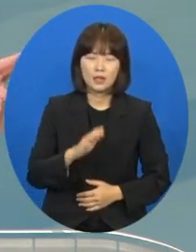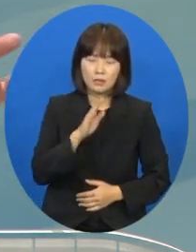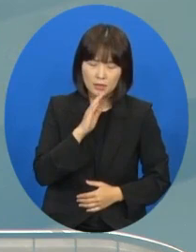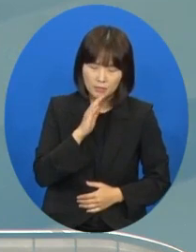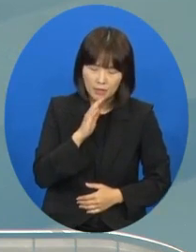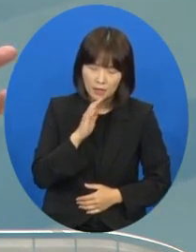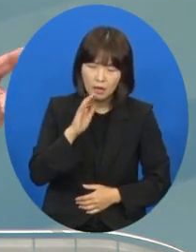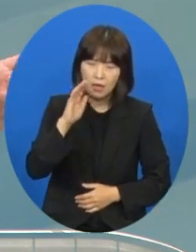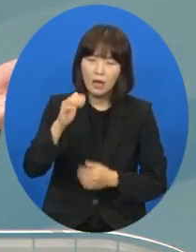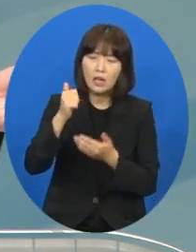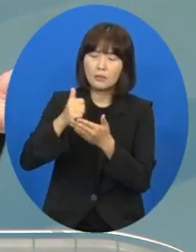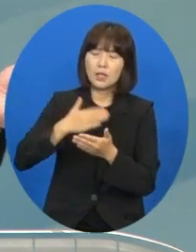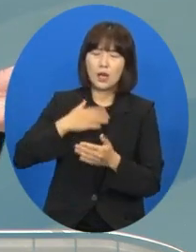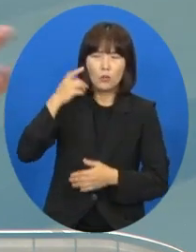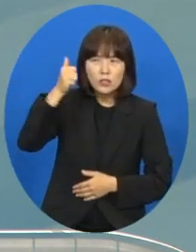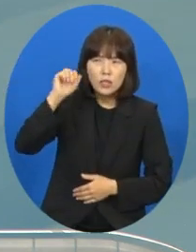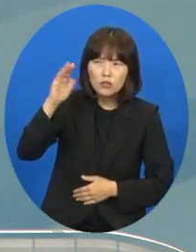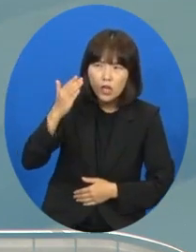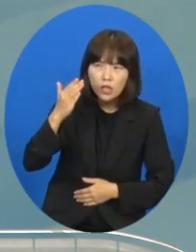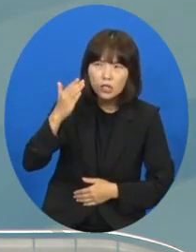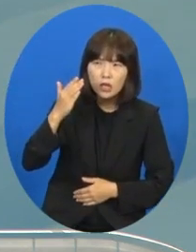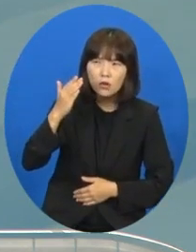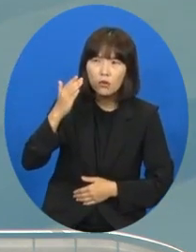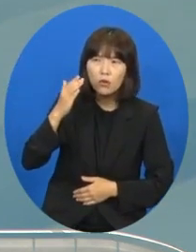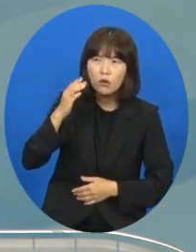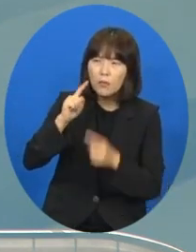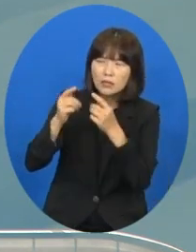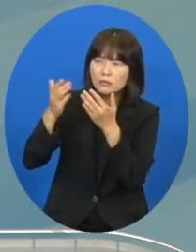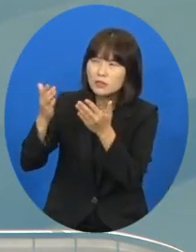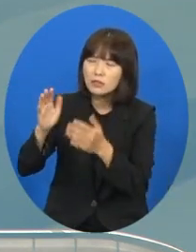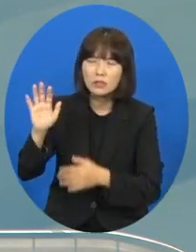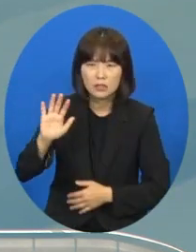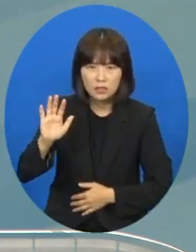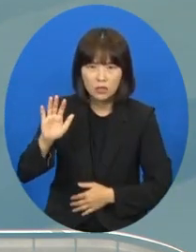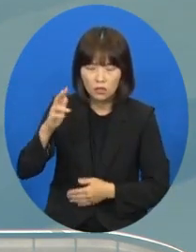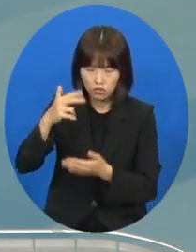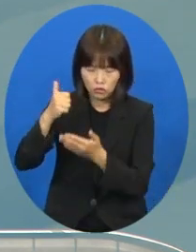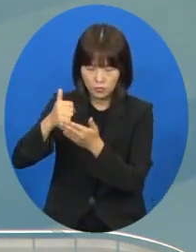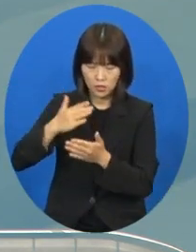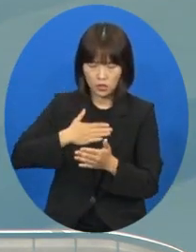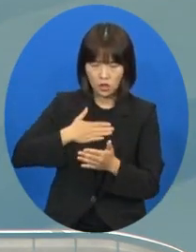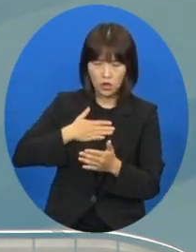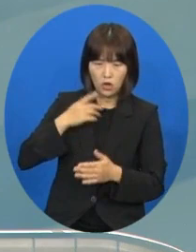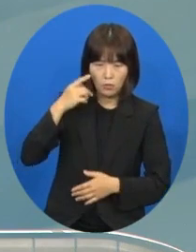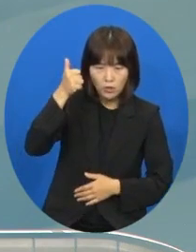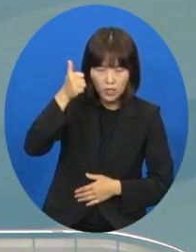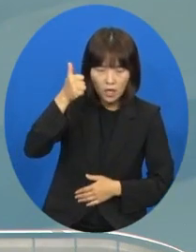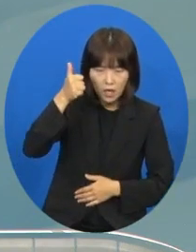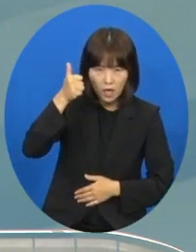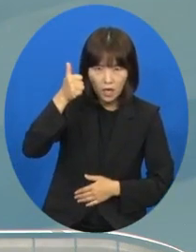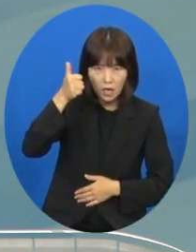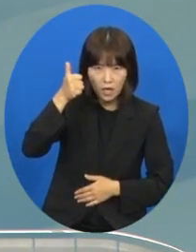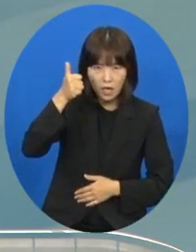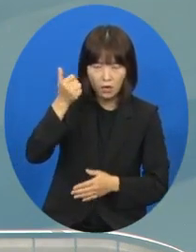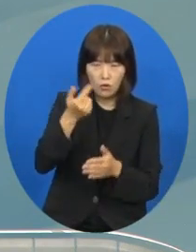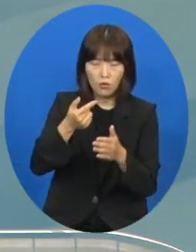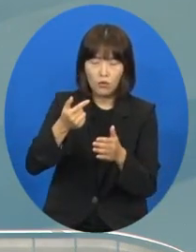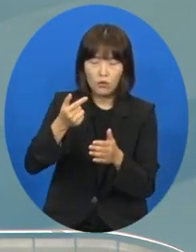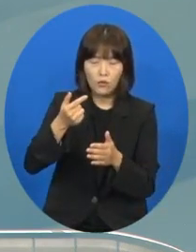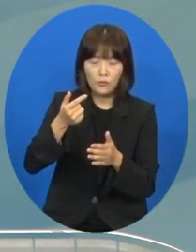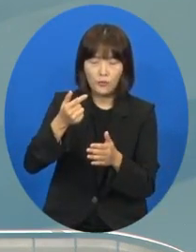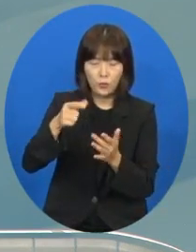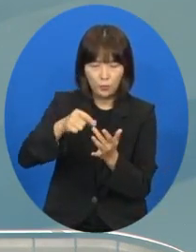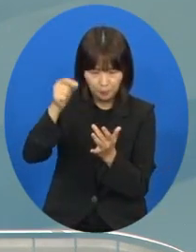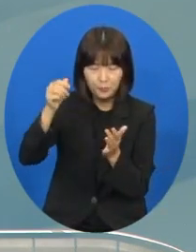제가 목사 되겠다고 뭐 발버둥 쳤습니까? 주님이 저를 목사 되게 택하셨으니,